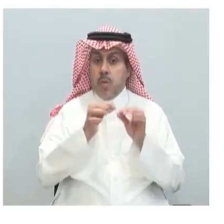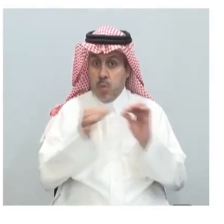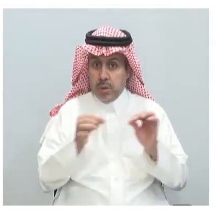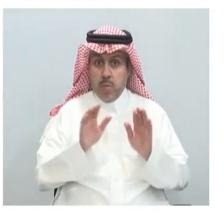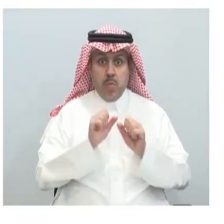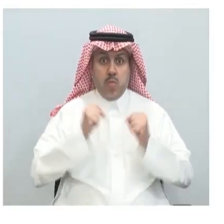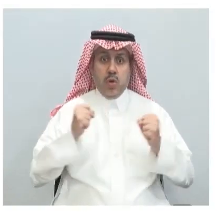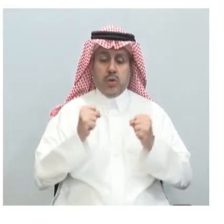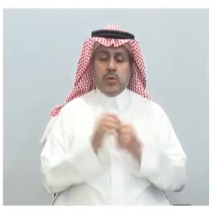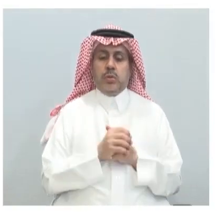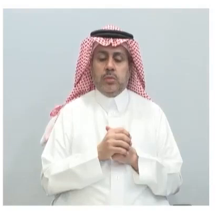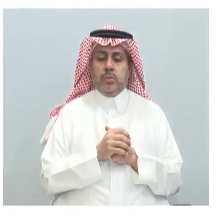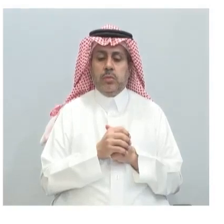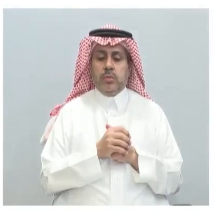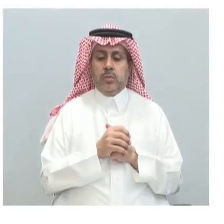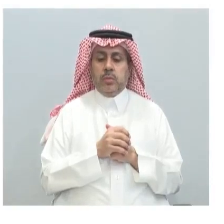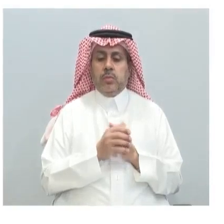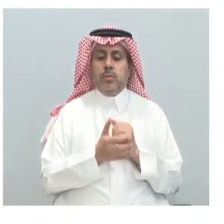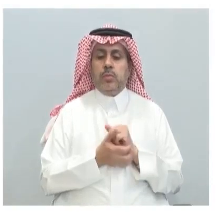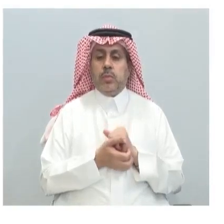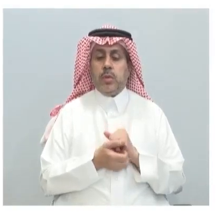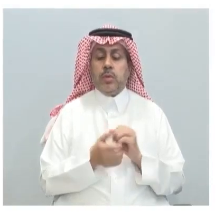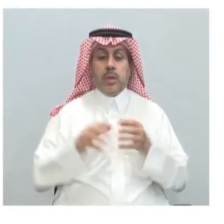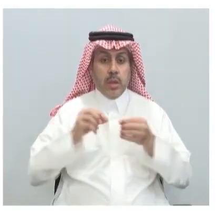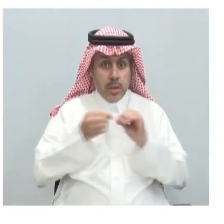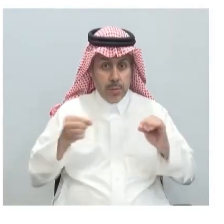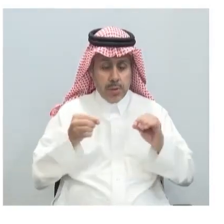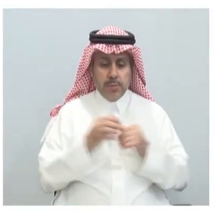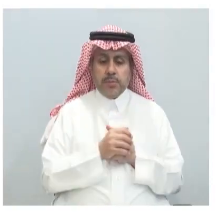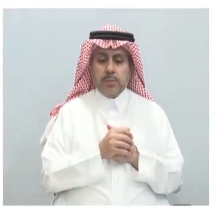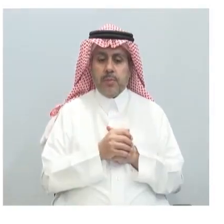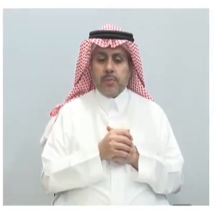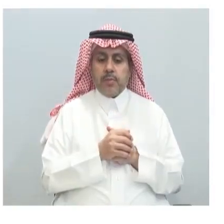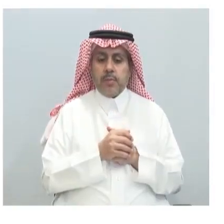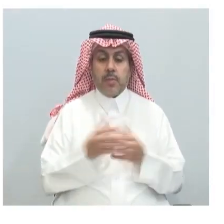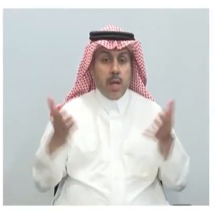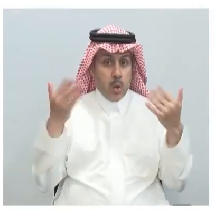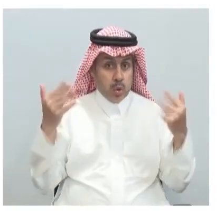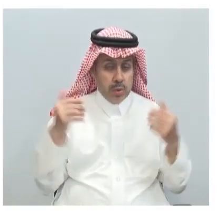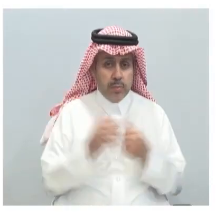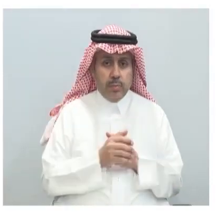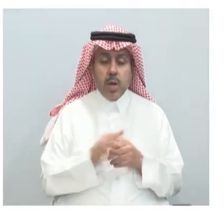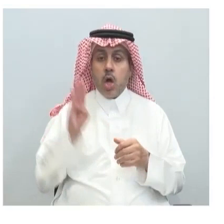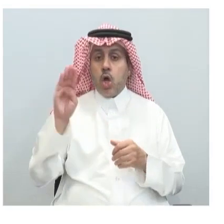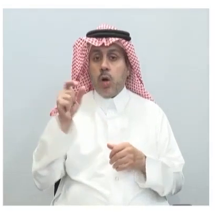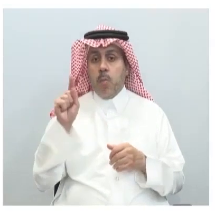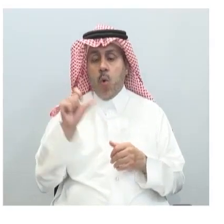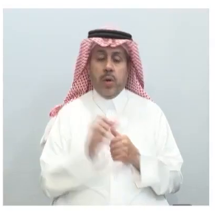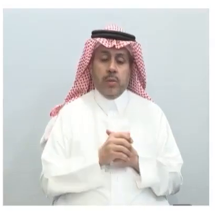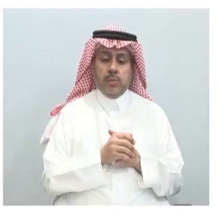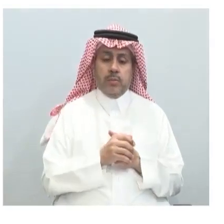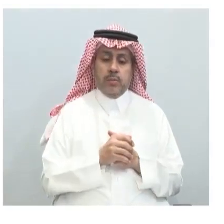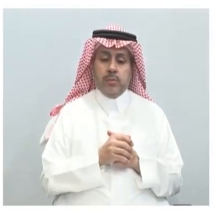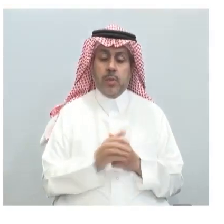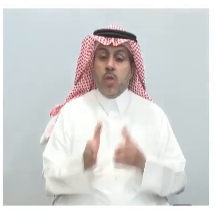المنشط ثم بعد ذلك هذا المركب لاحظ الارتباط لاحظ الارتباط بين الاكسجين والكربون هنا